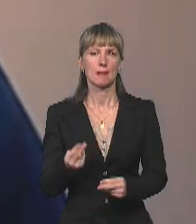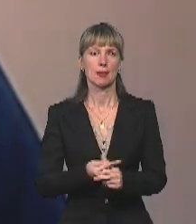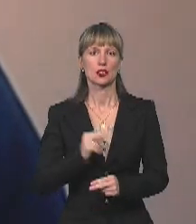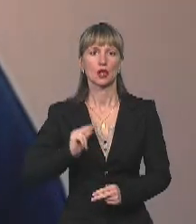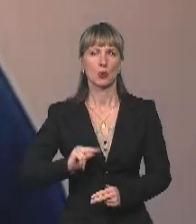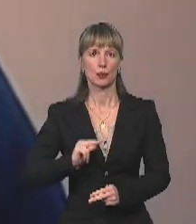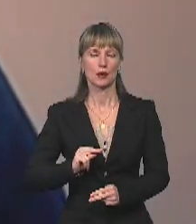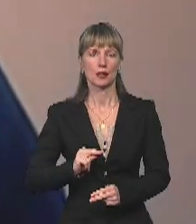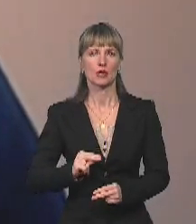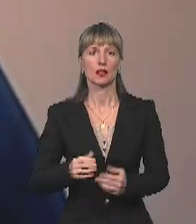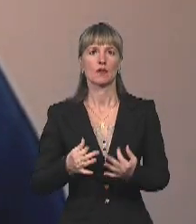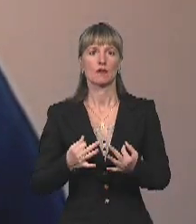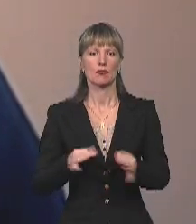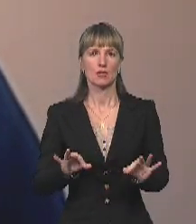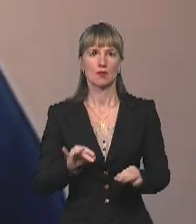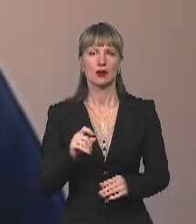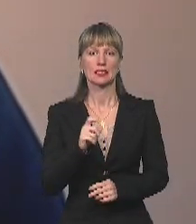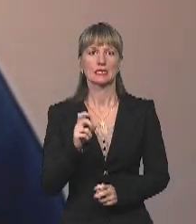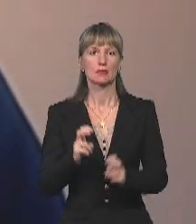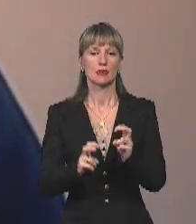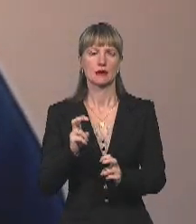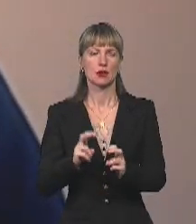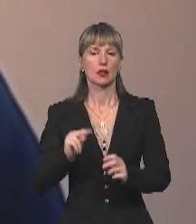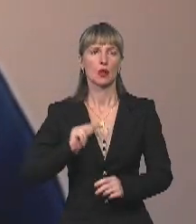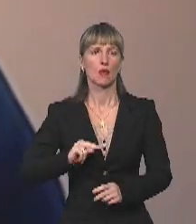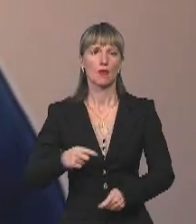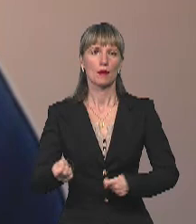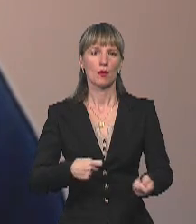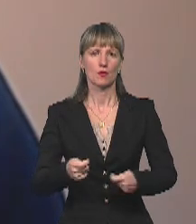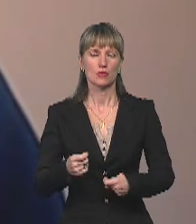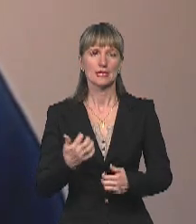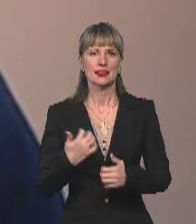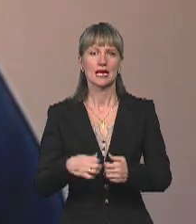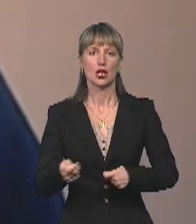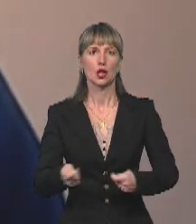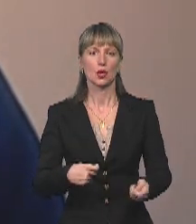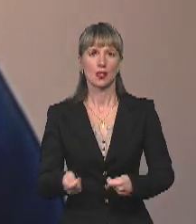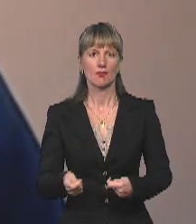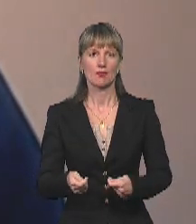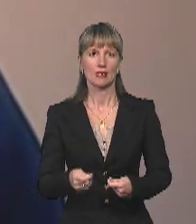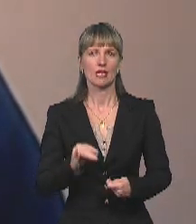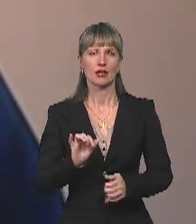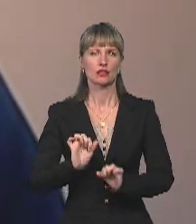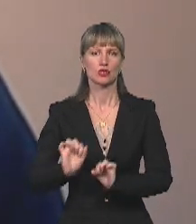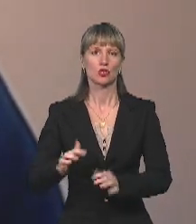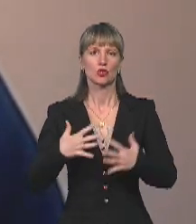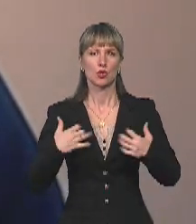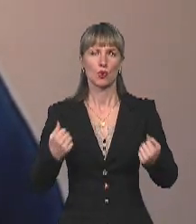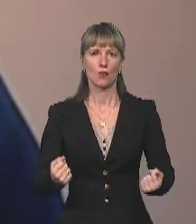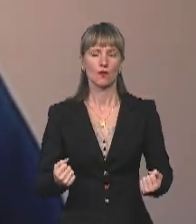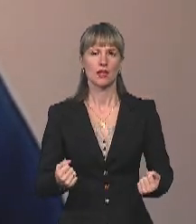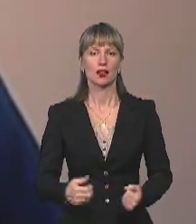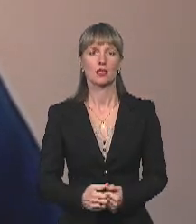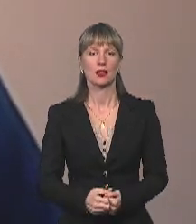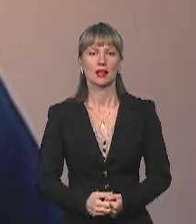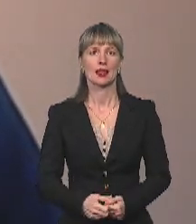безробітних, вивільнених з підприємств переробної промисловості, сфери торгівлі та охорони здоров'я. От,